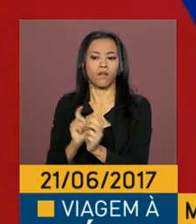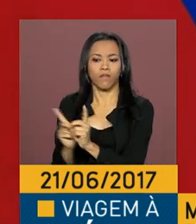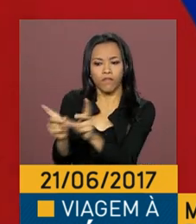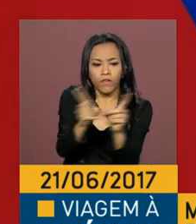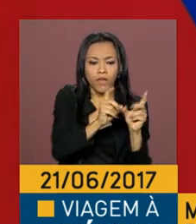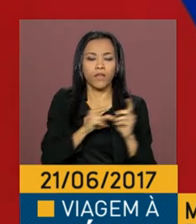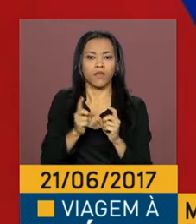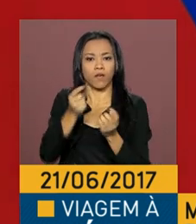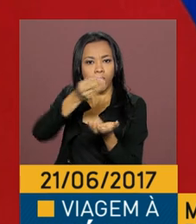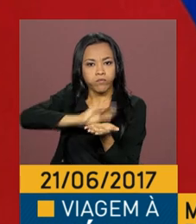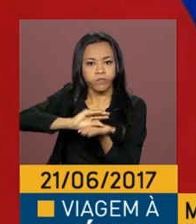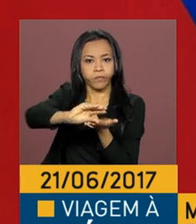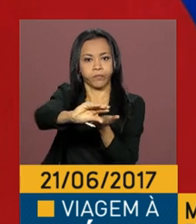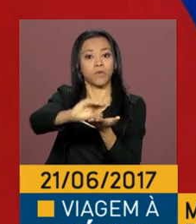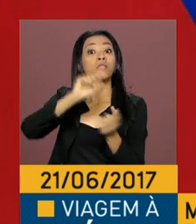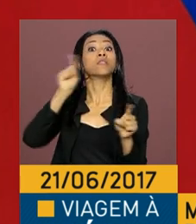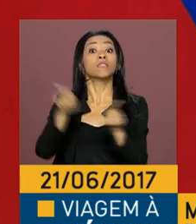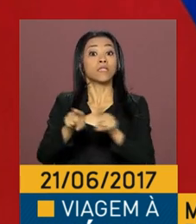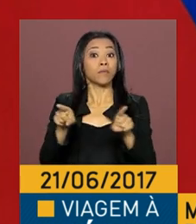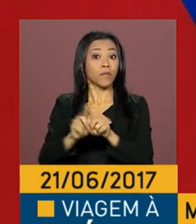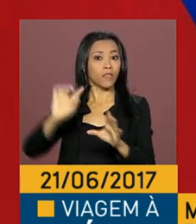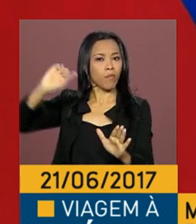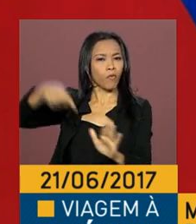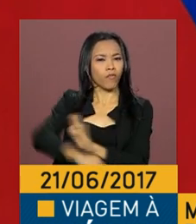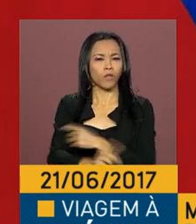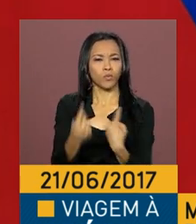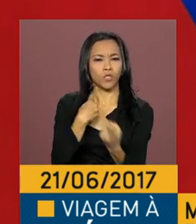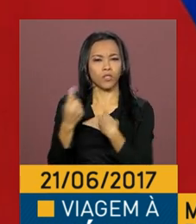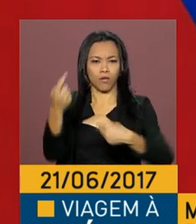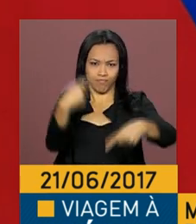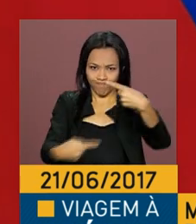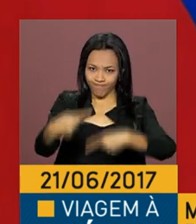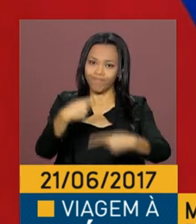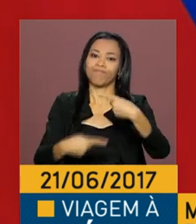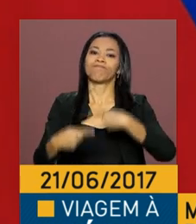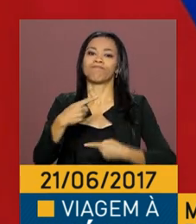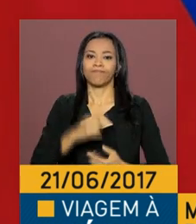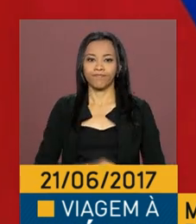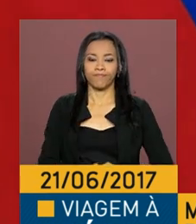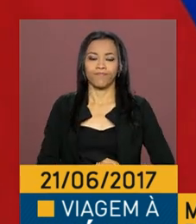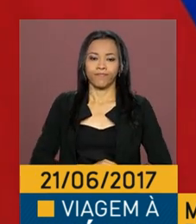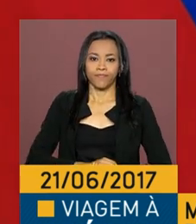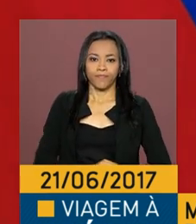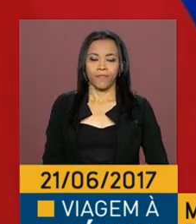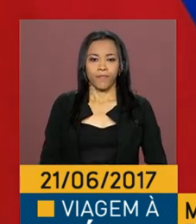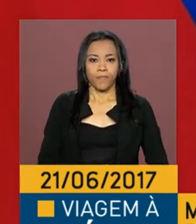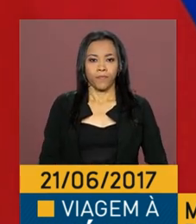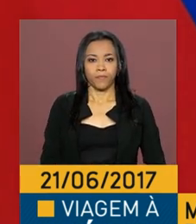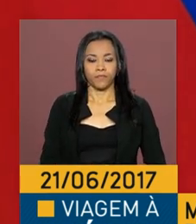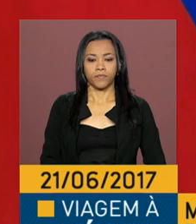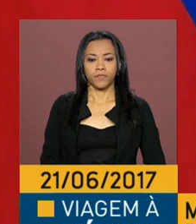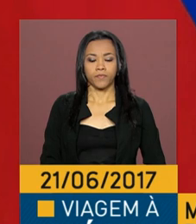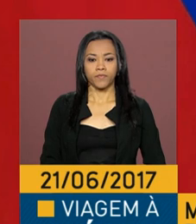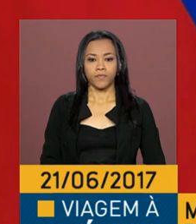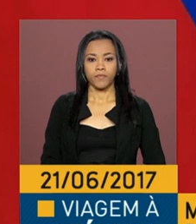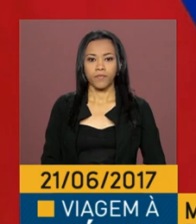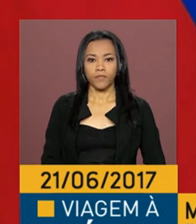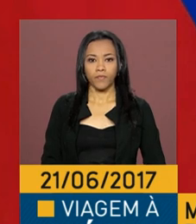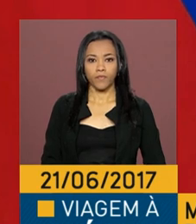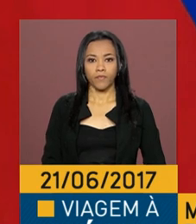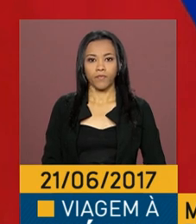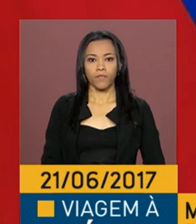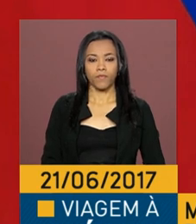e investimentos e de aprofundamento do diálogo político. То есть это соглашения, нацеленные на